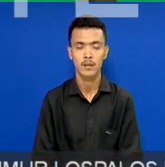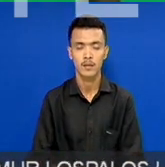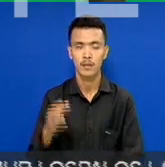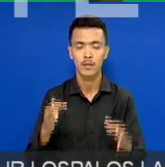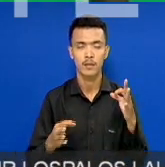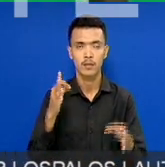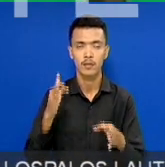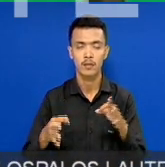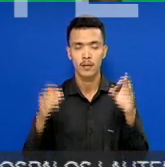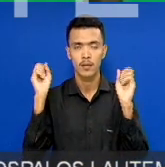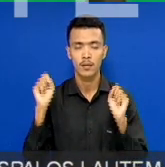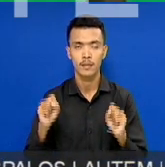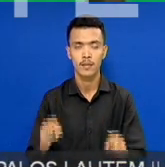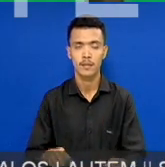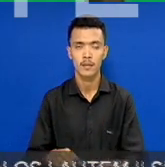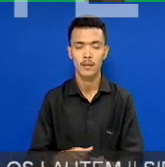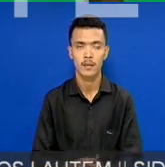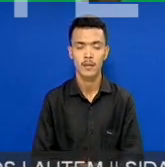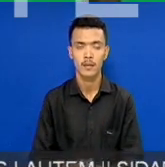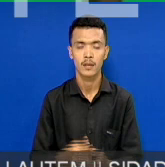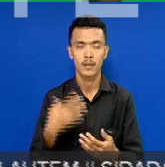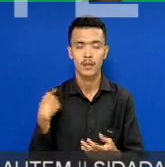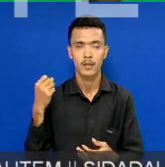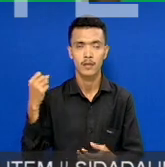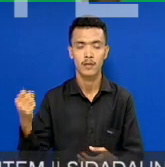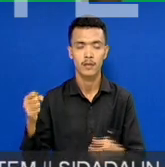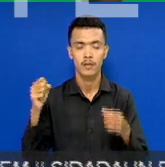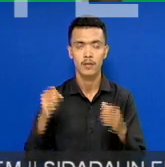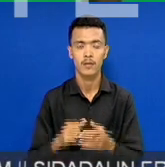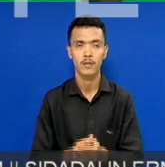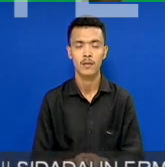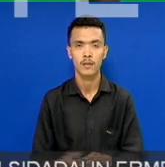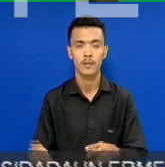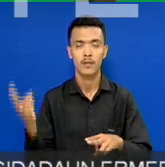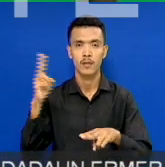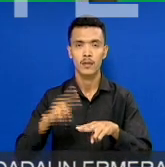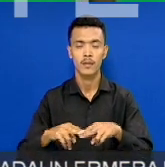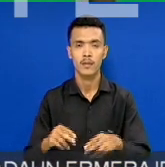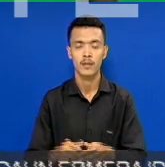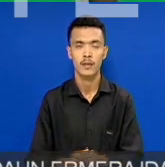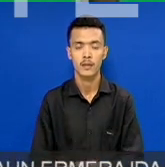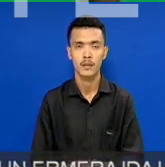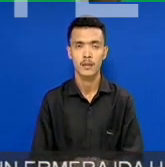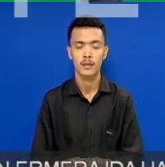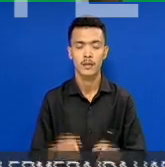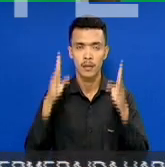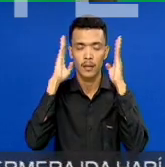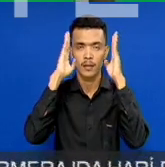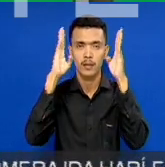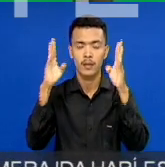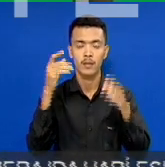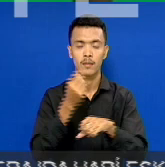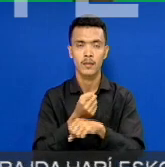nanti dia bela hakas ampar atau aumentan ini korusan ni. I fuatin sa mga kahliwa